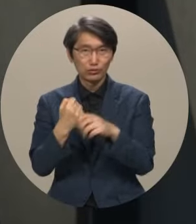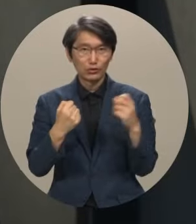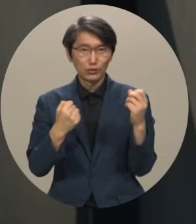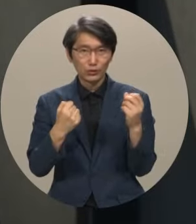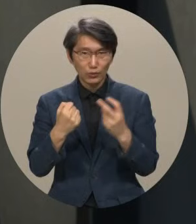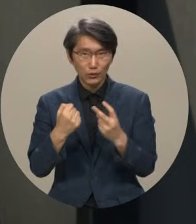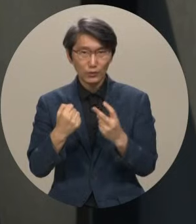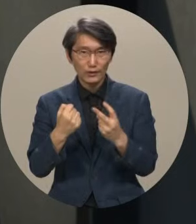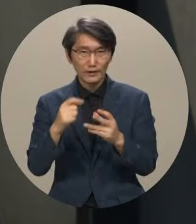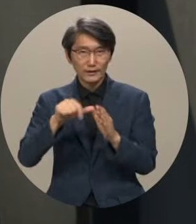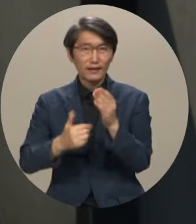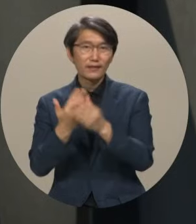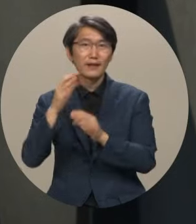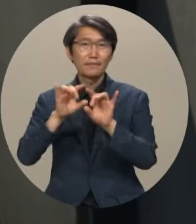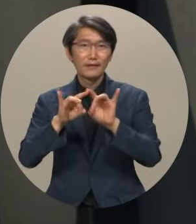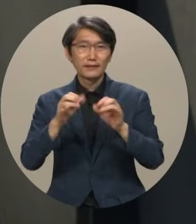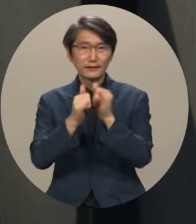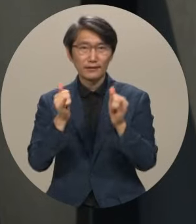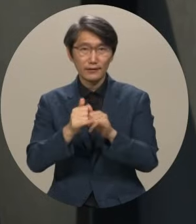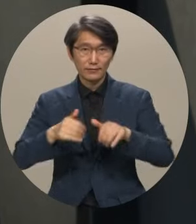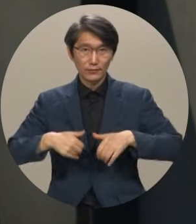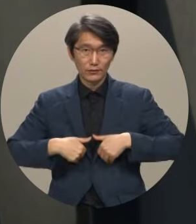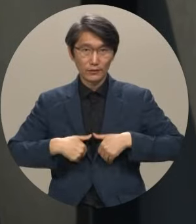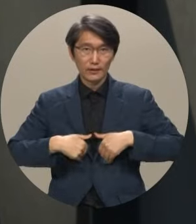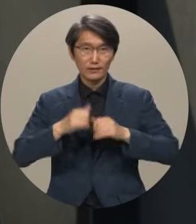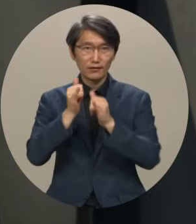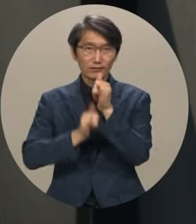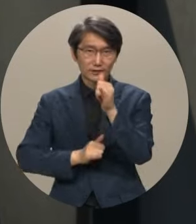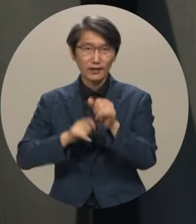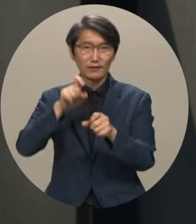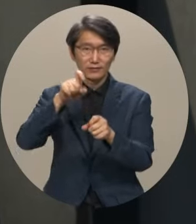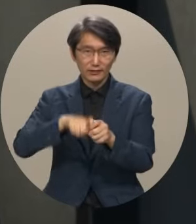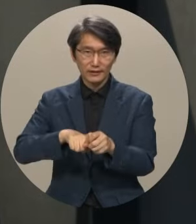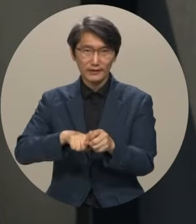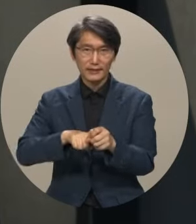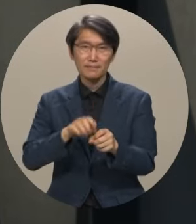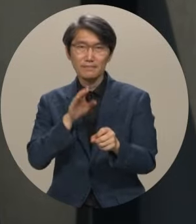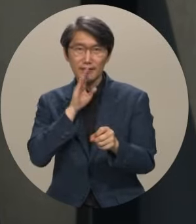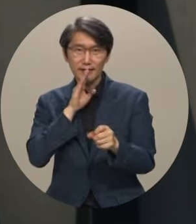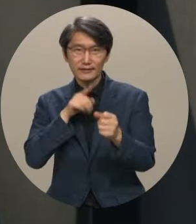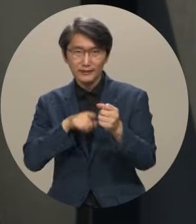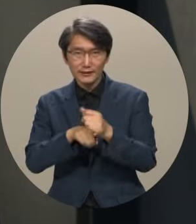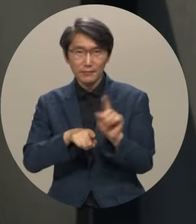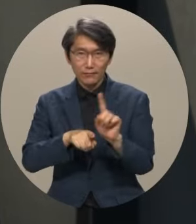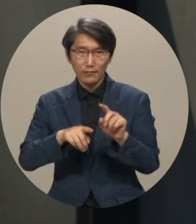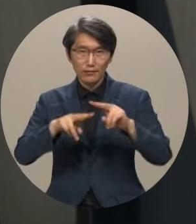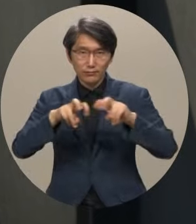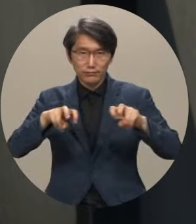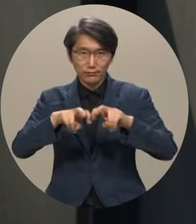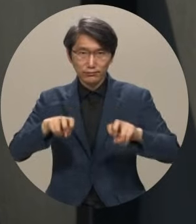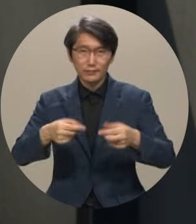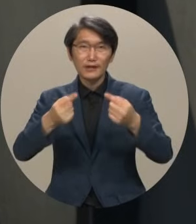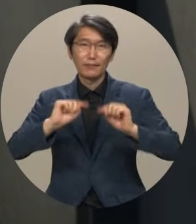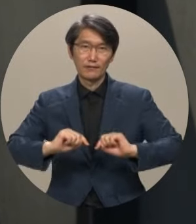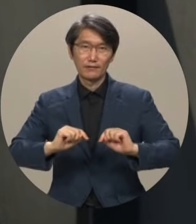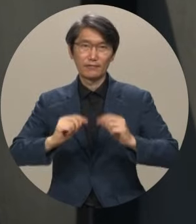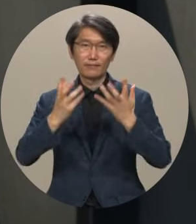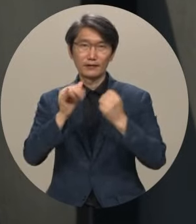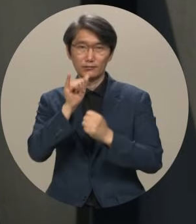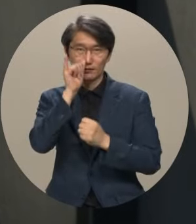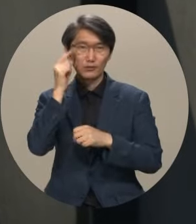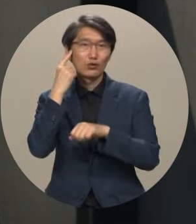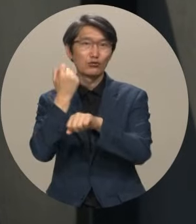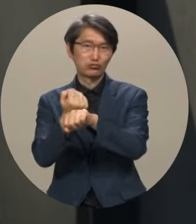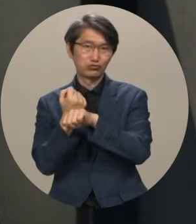또 틈틈이 우리 사회가 필요한 어떤 역사적인 정의를 실천하기 위해서 참여를 해온 그런